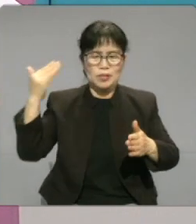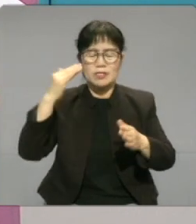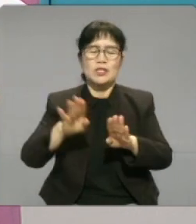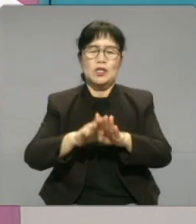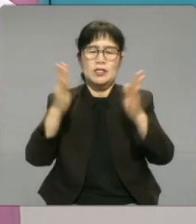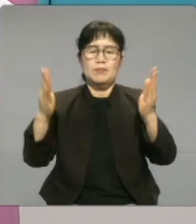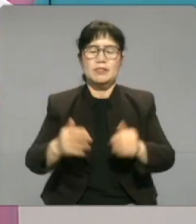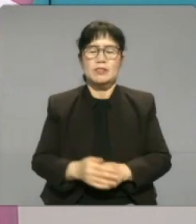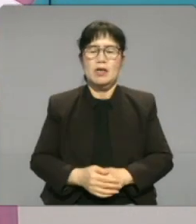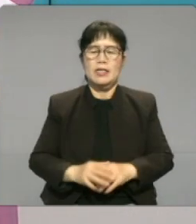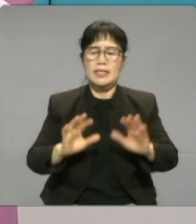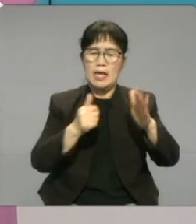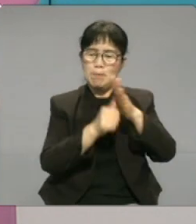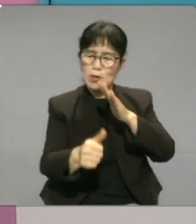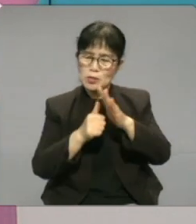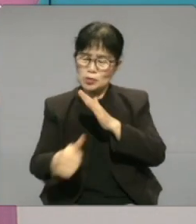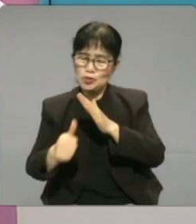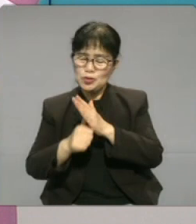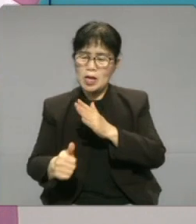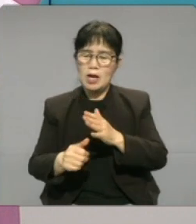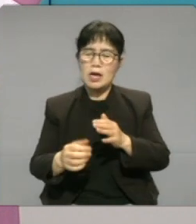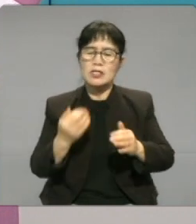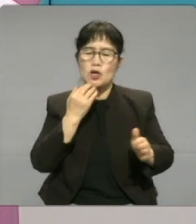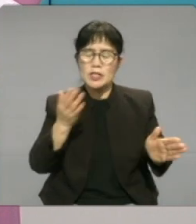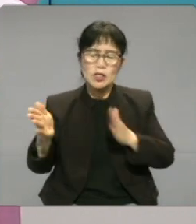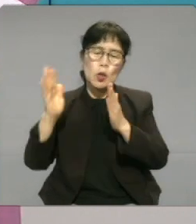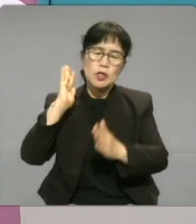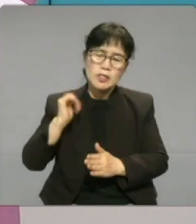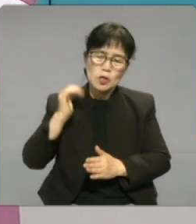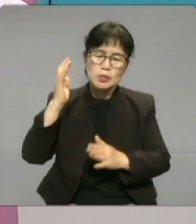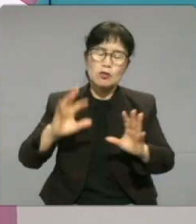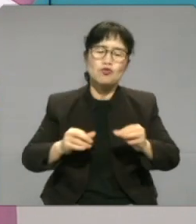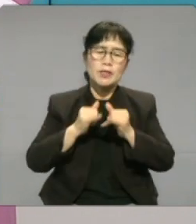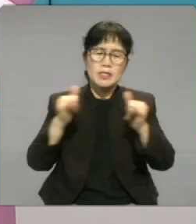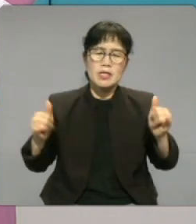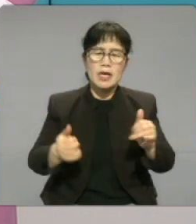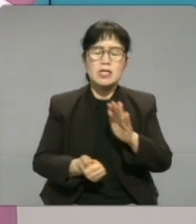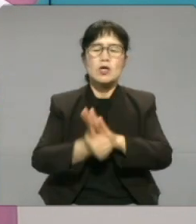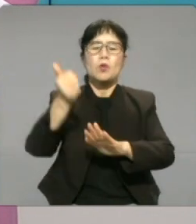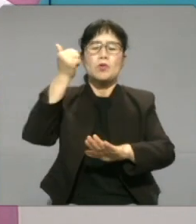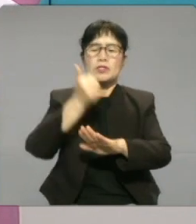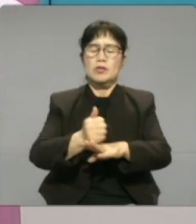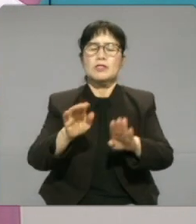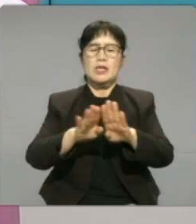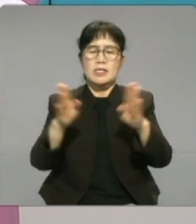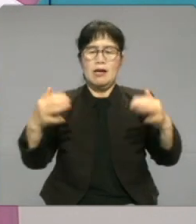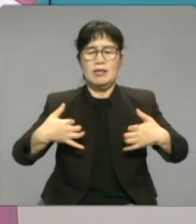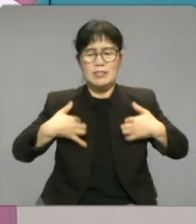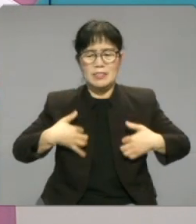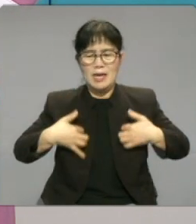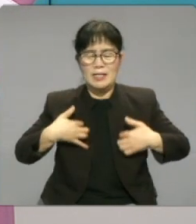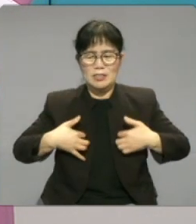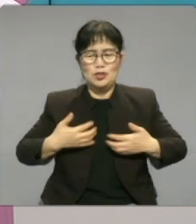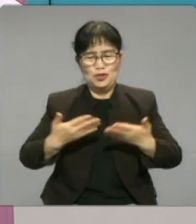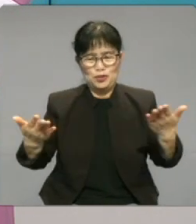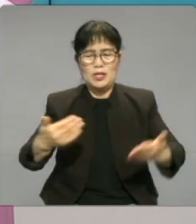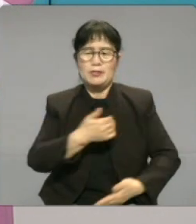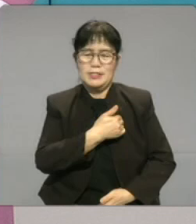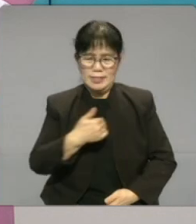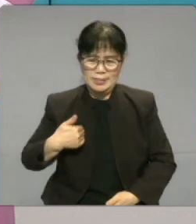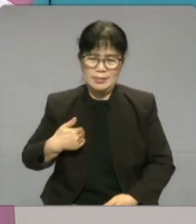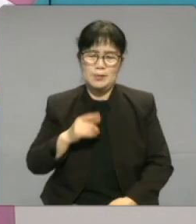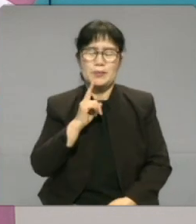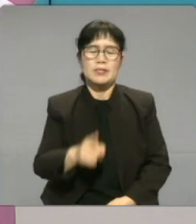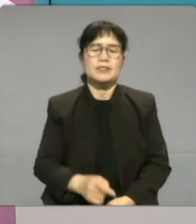열립니다. 국가대표 선수단과 경기도 의정부시가 국민들에게 성공적인 개최와 흥행을 자신했습니다.